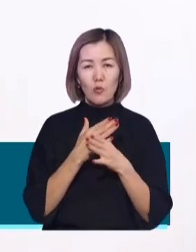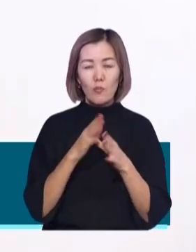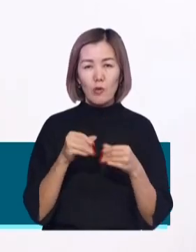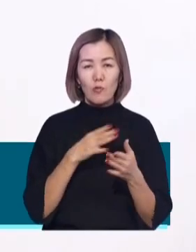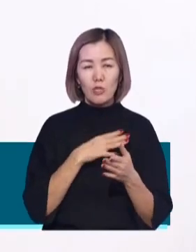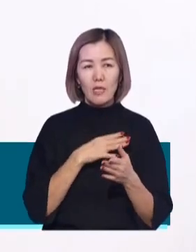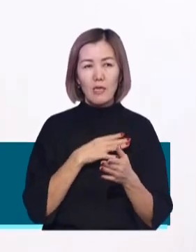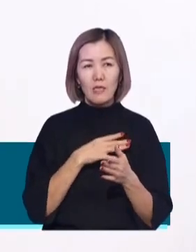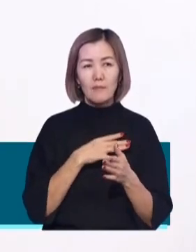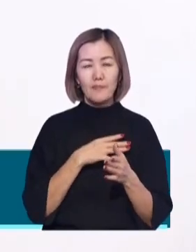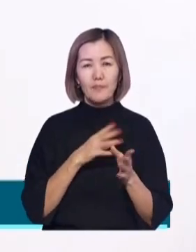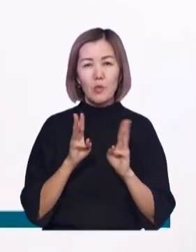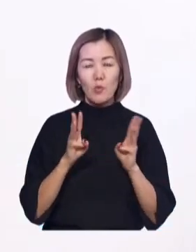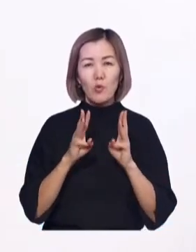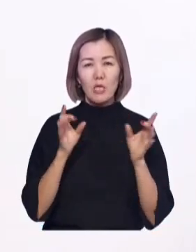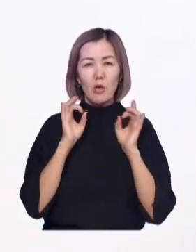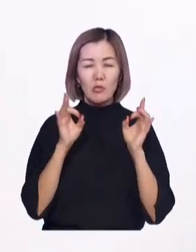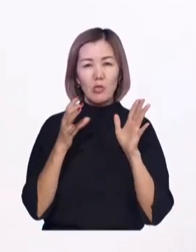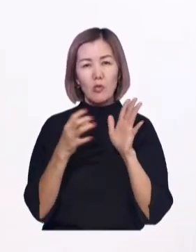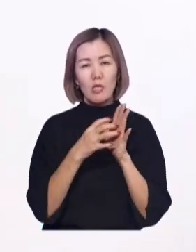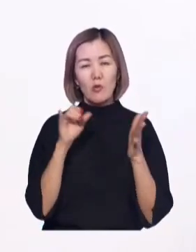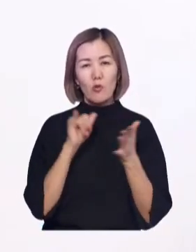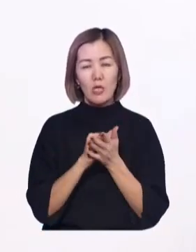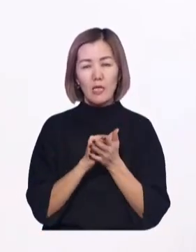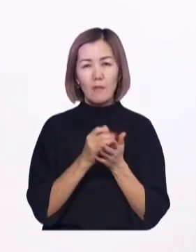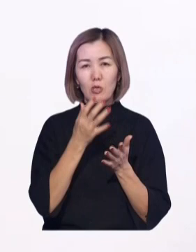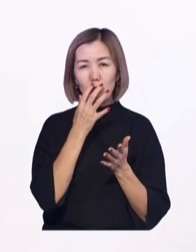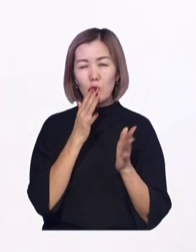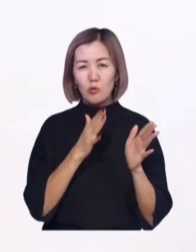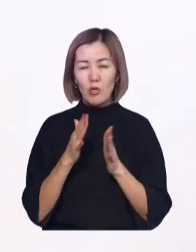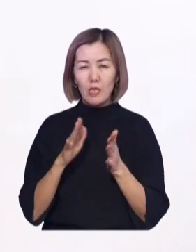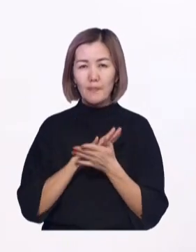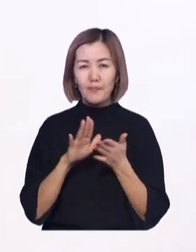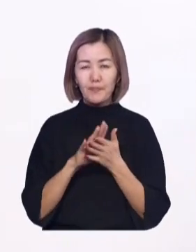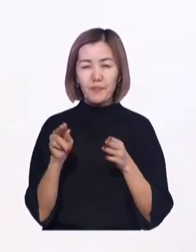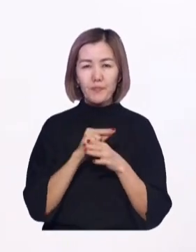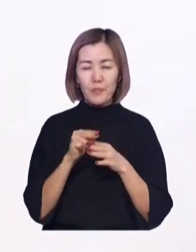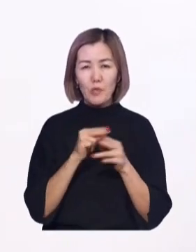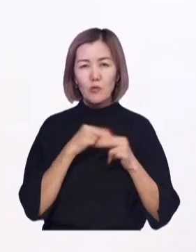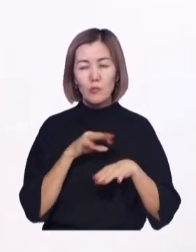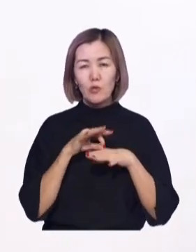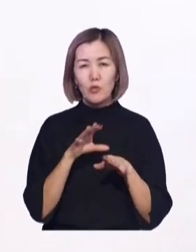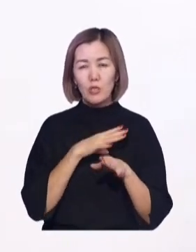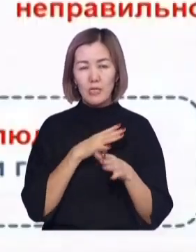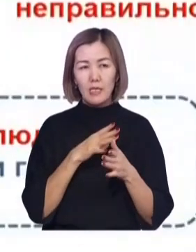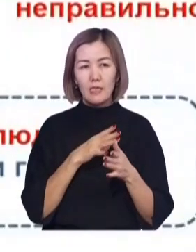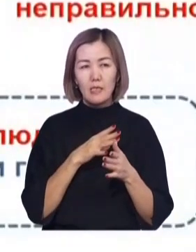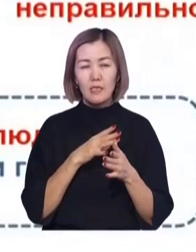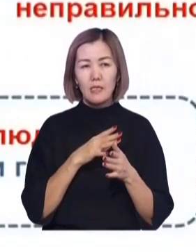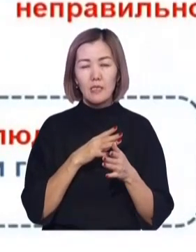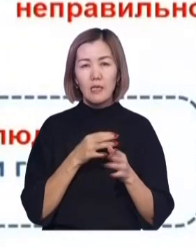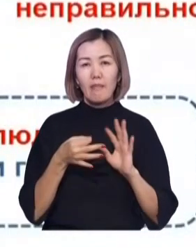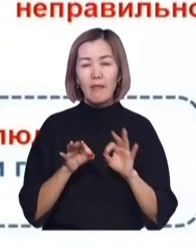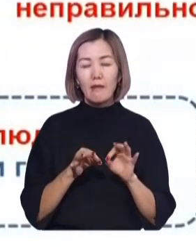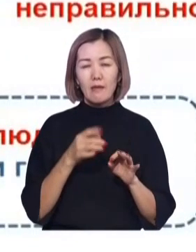Өрт датчиктері орнатылып, жылу беру жүйелеріне мүмкіндігінше тазалау және жөндеу жұмыстары жүргізіледі.